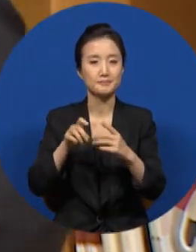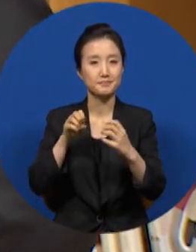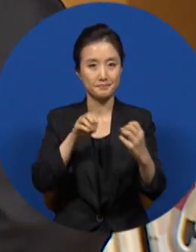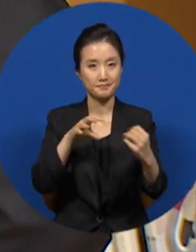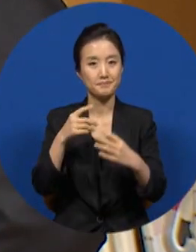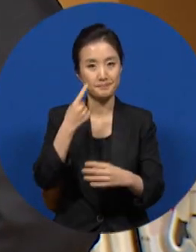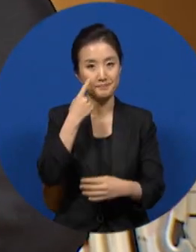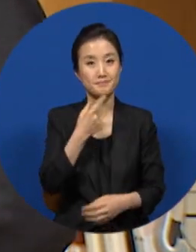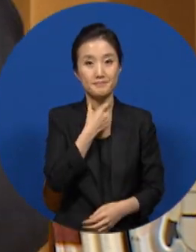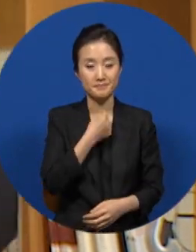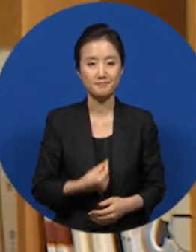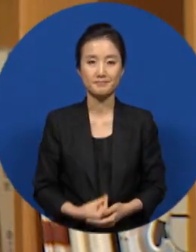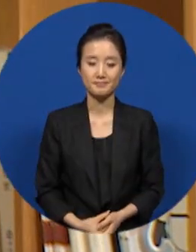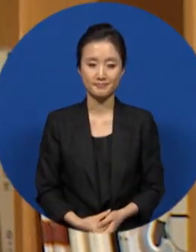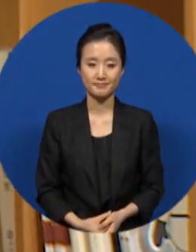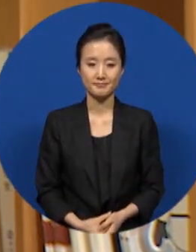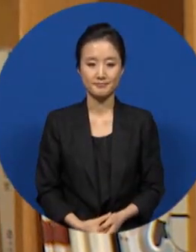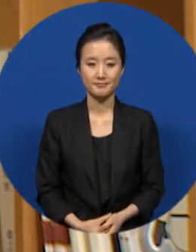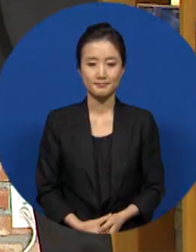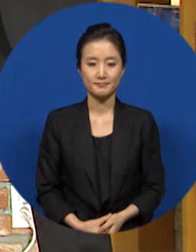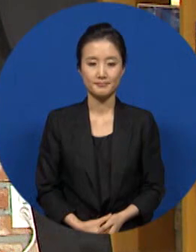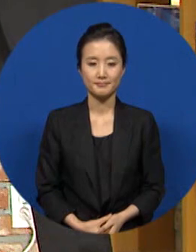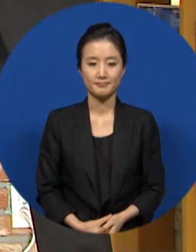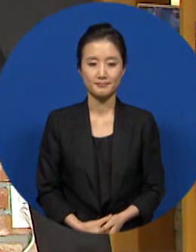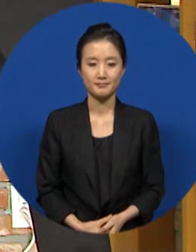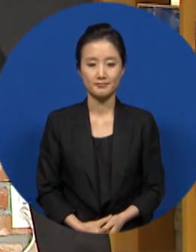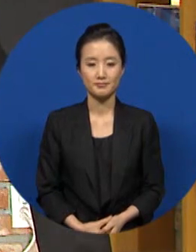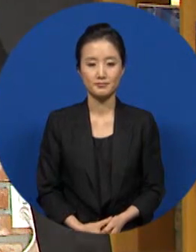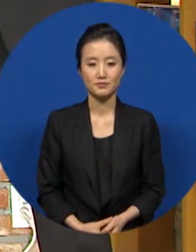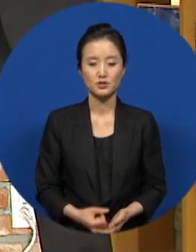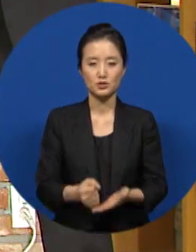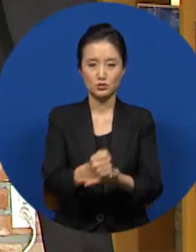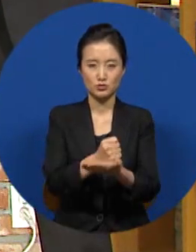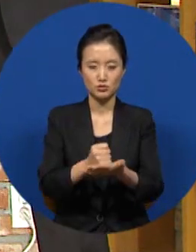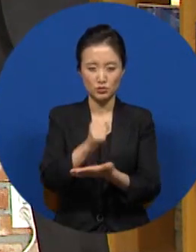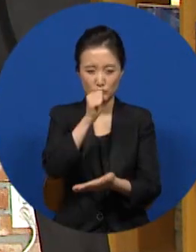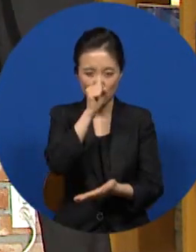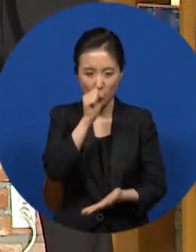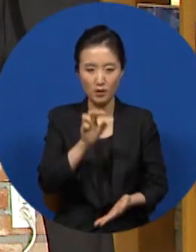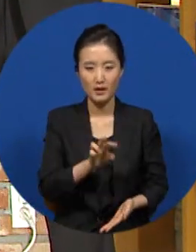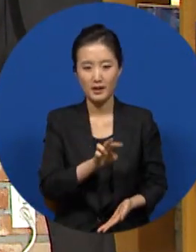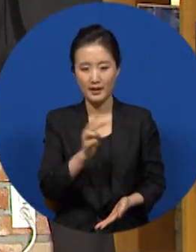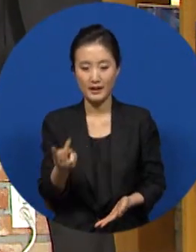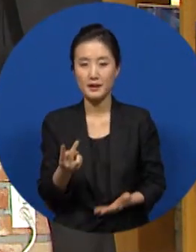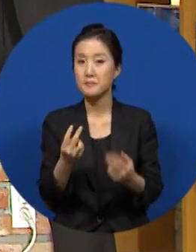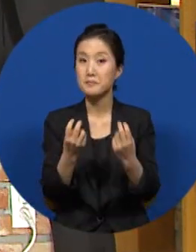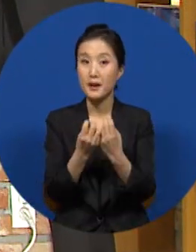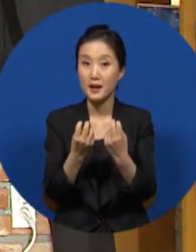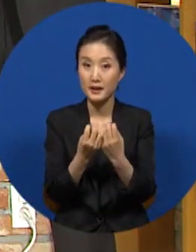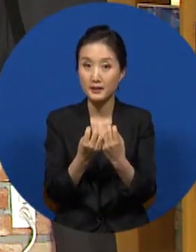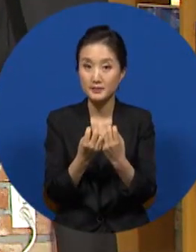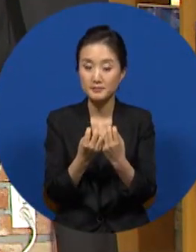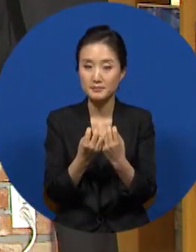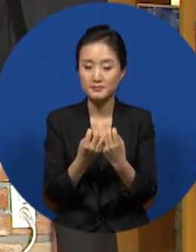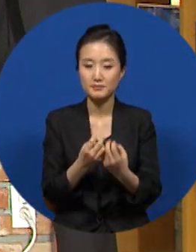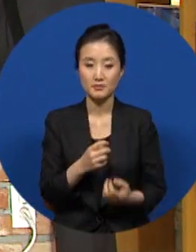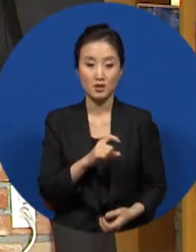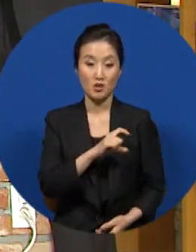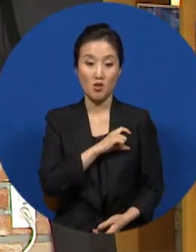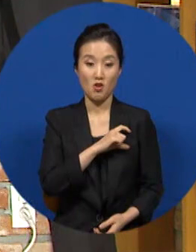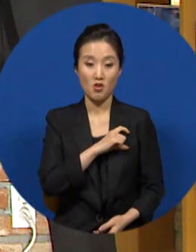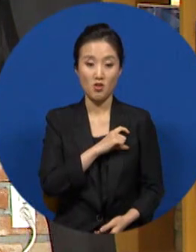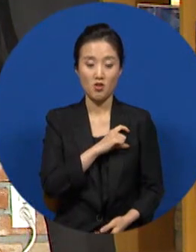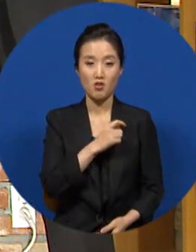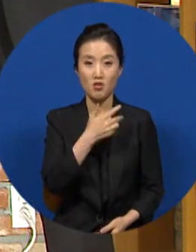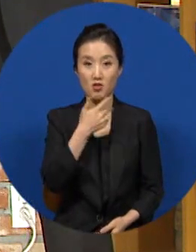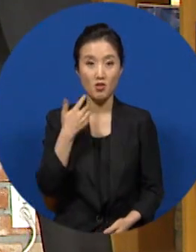이제 좋은 운으로 갈아타기 해서 이제 영어 이름을 제가 데니로 썼어요. 데니는 그런 뜻입니다.